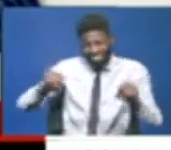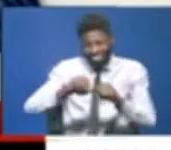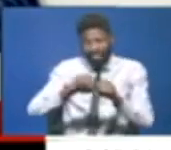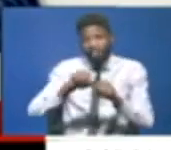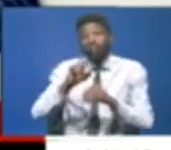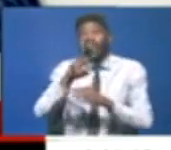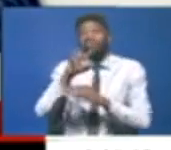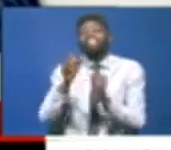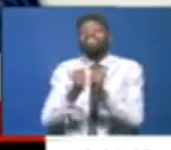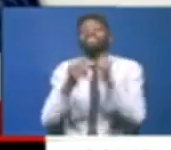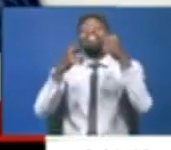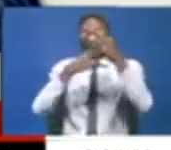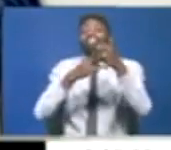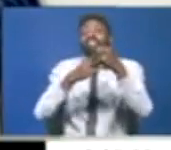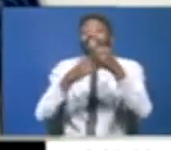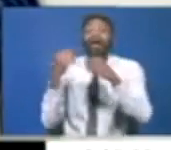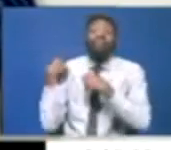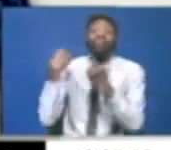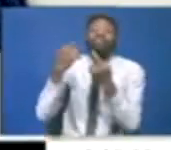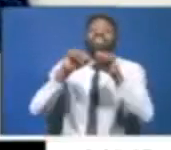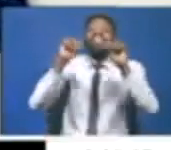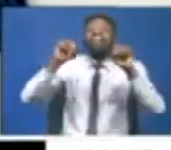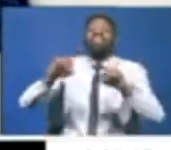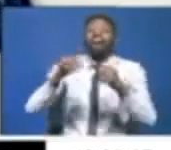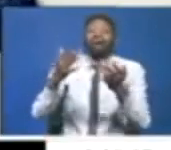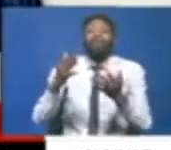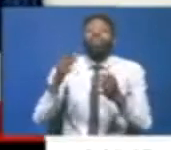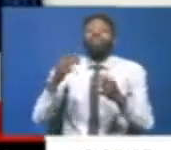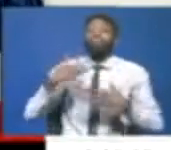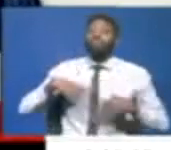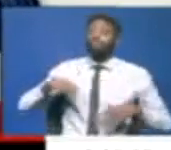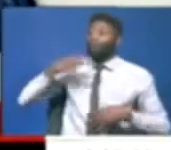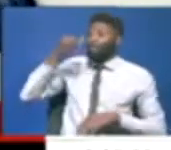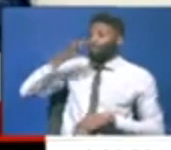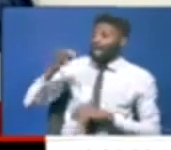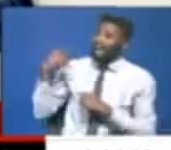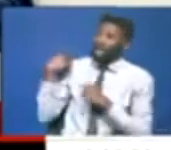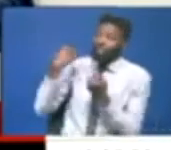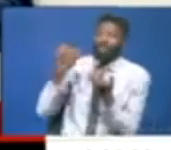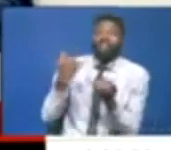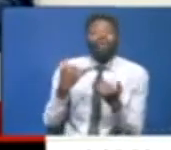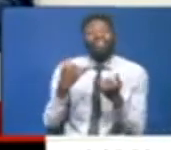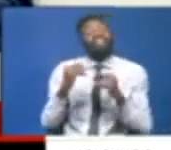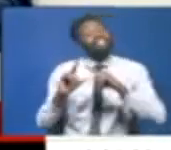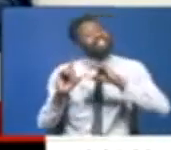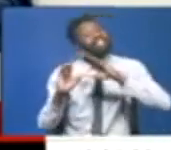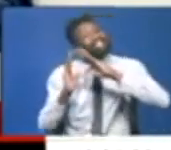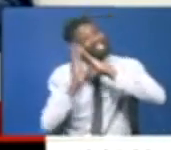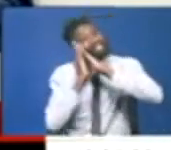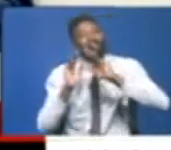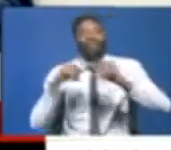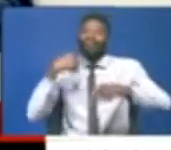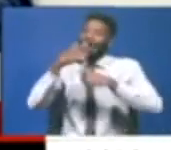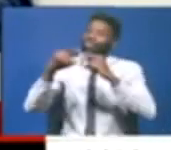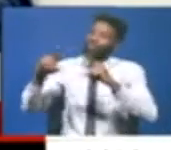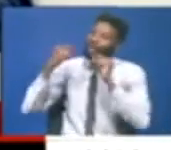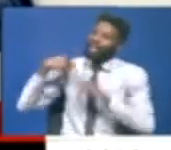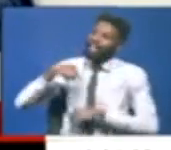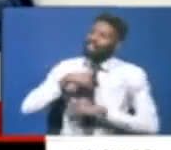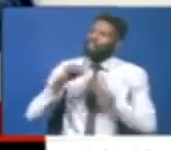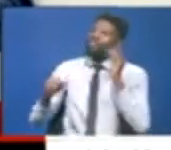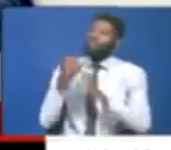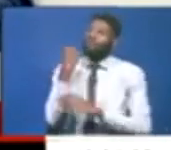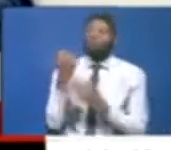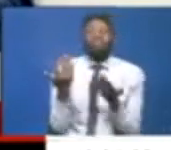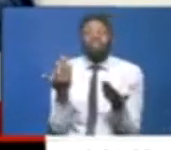bado hawajaamka, tuliambiwa kwamba wanalala. Basi mambo kama hayo huwa yanatia dosari katika shughuli